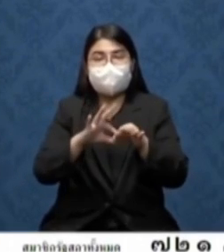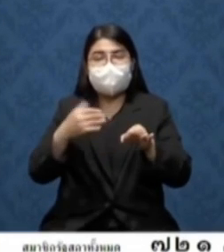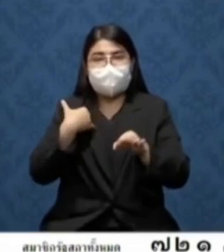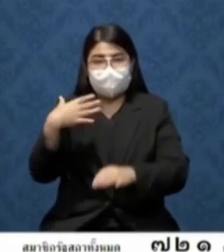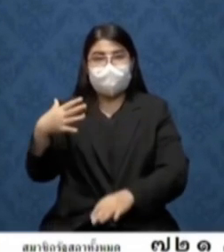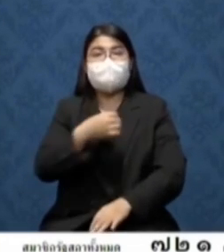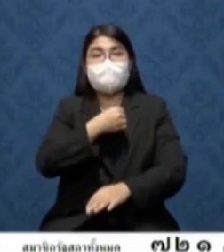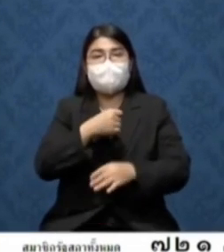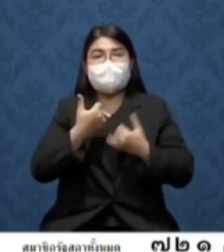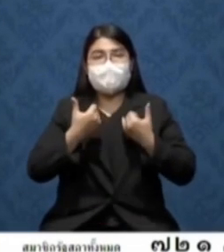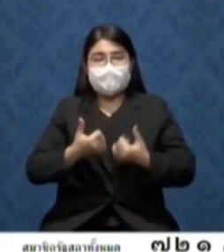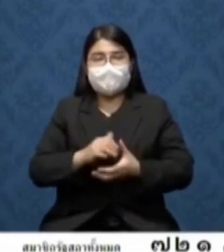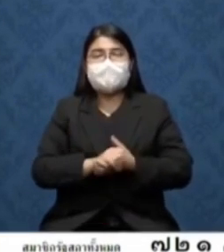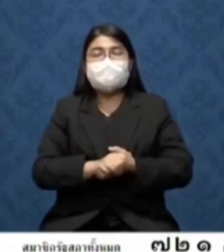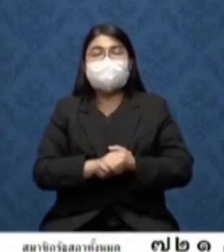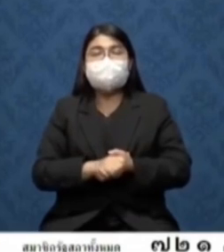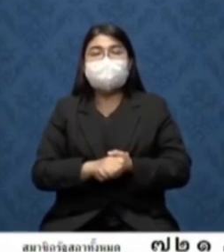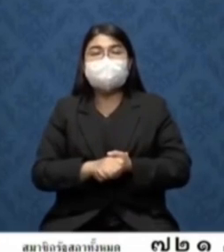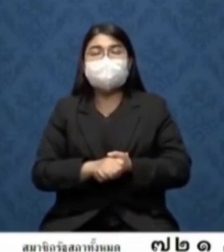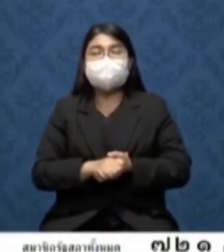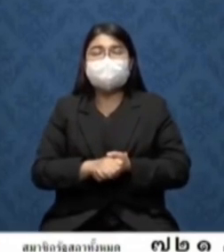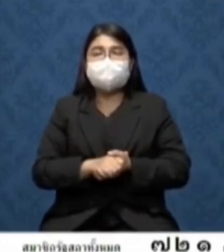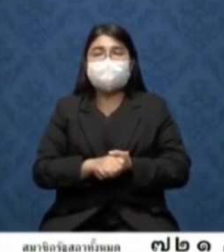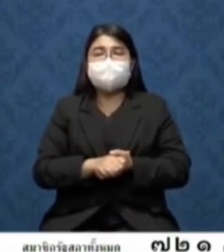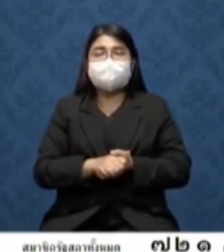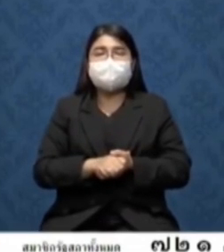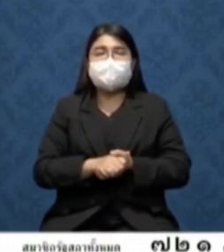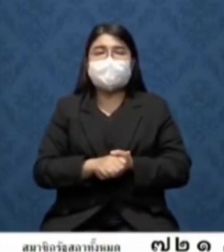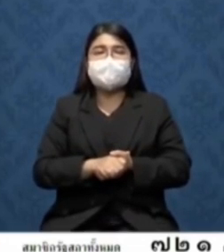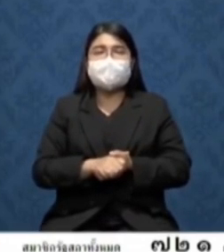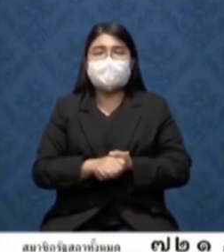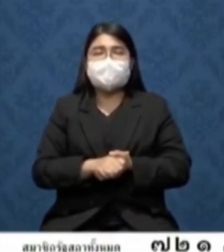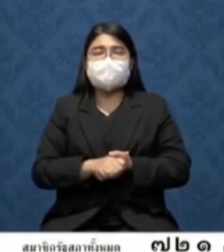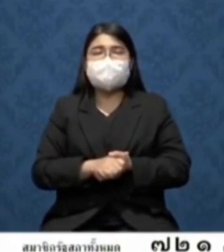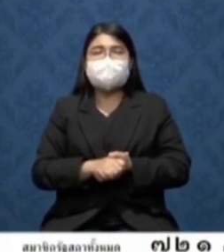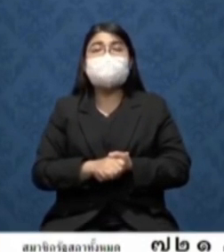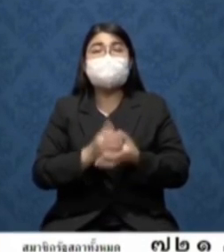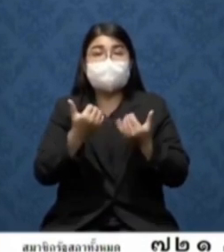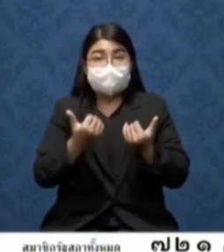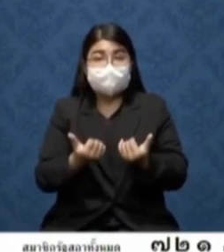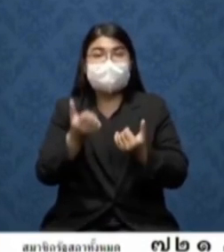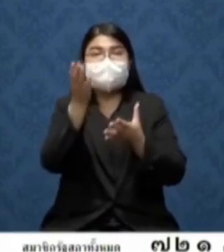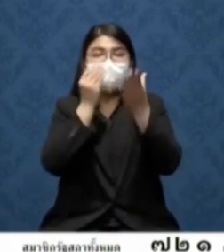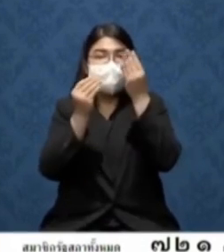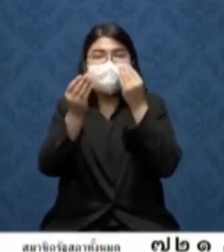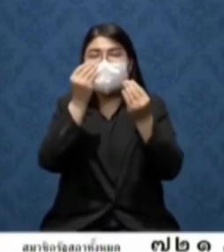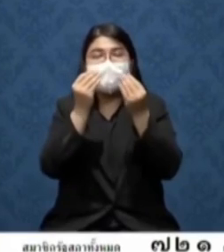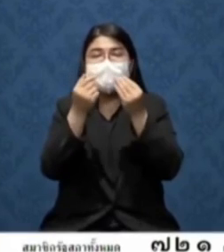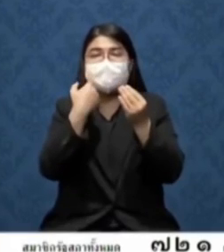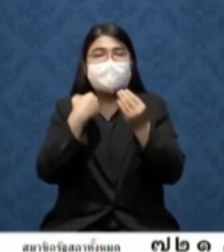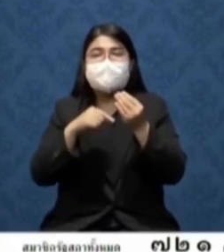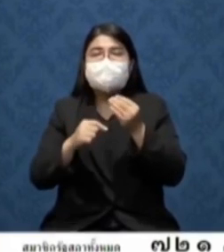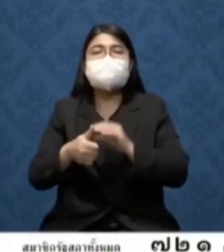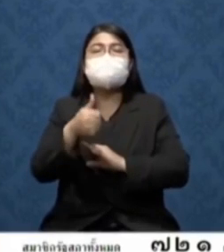การลดการรวมศูนย์ของส่วนกลางครับนี่คือสิ่งที่เราเรียนรู้ได้จากญี่ปุ่นและ